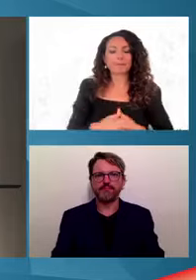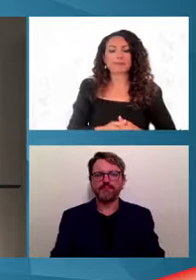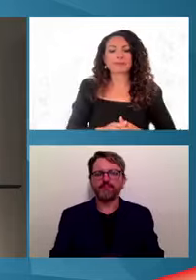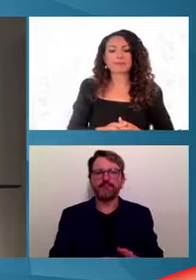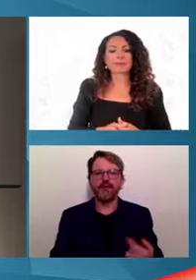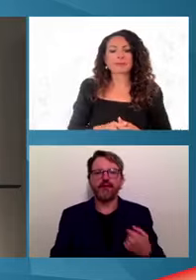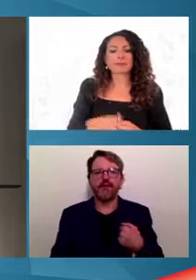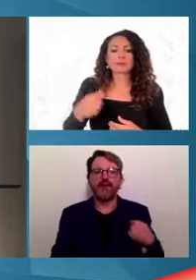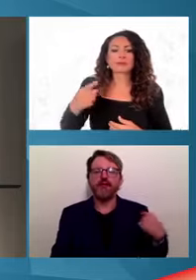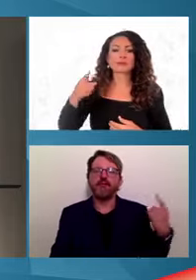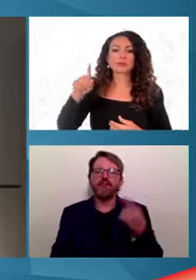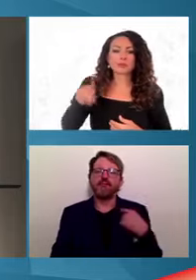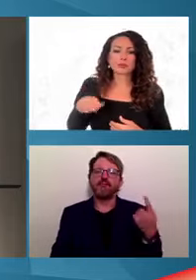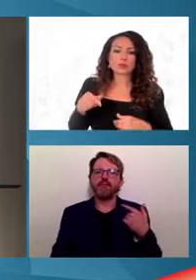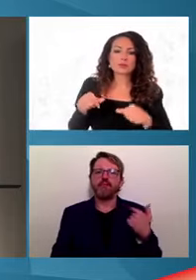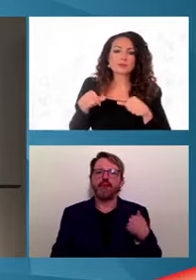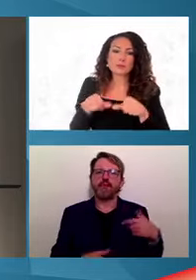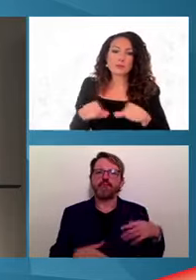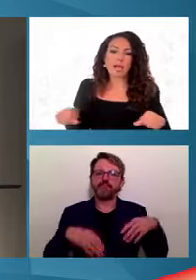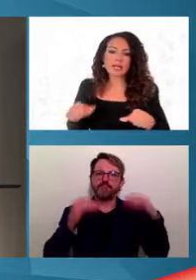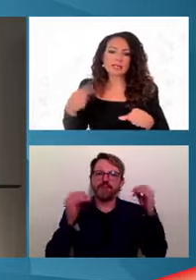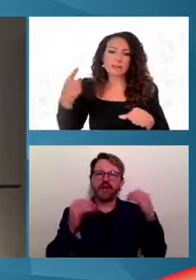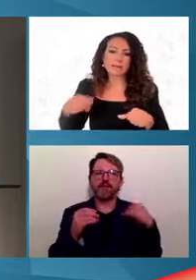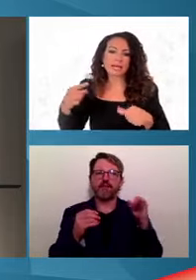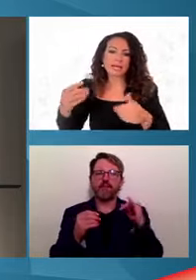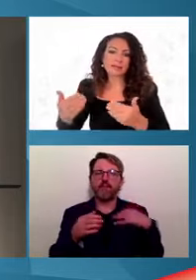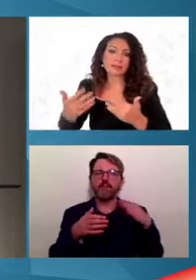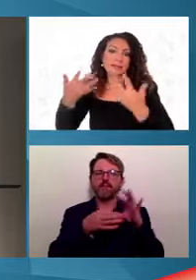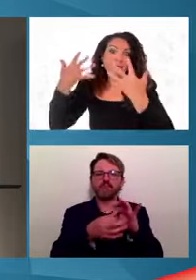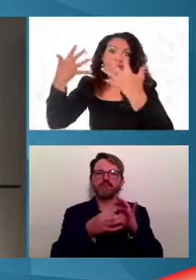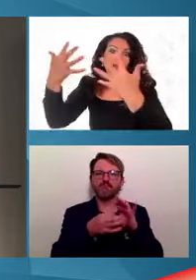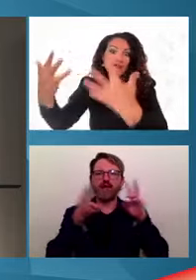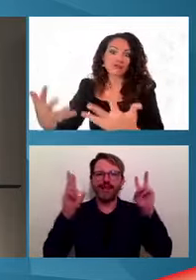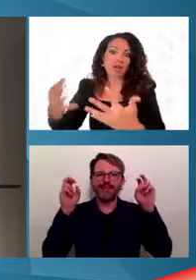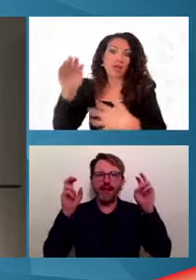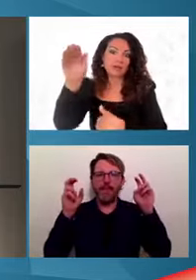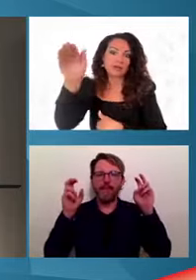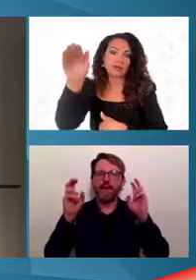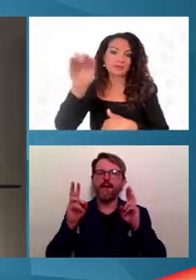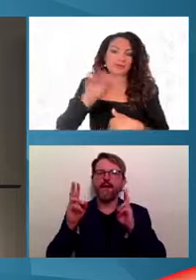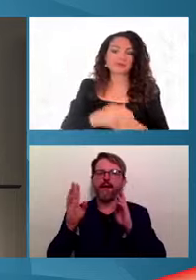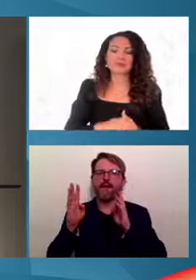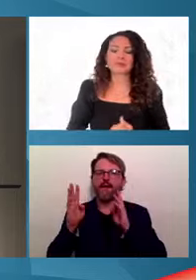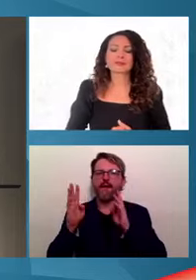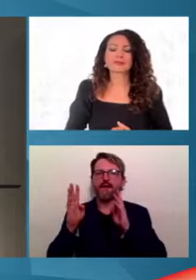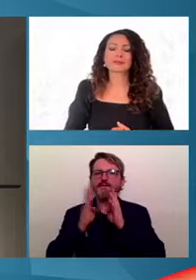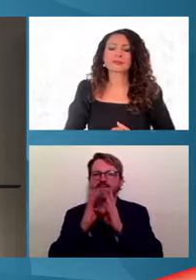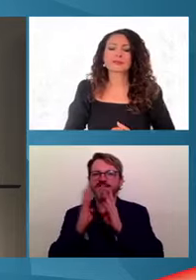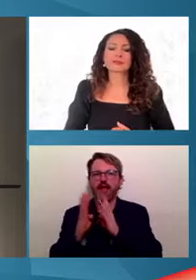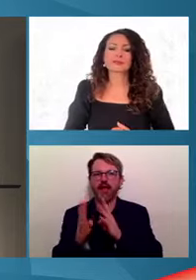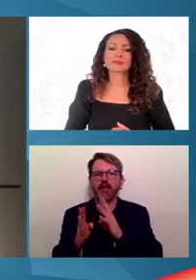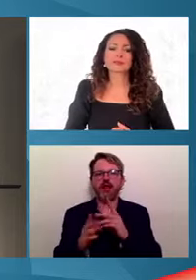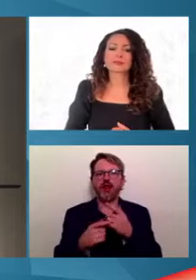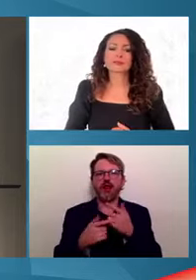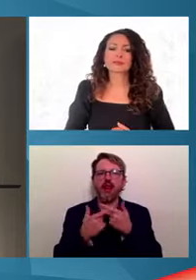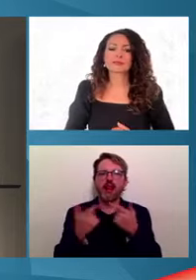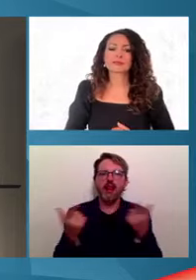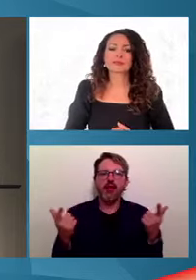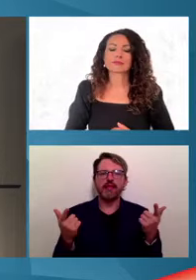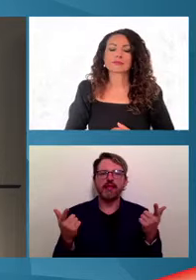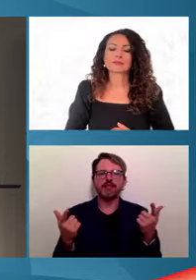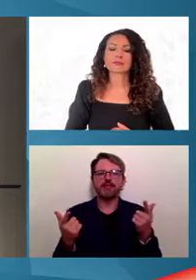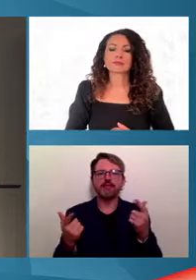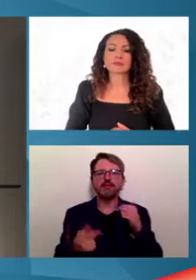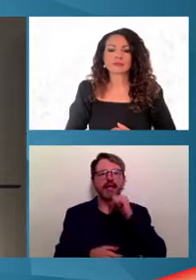werden oft in Bezug gebracht mit dem Thema Verkehr. Der Verkehr ist Landesrat. Also wir sind nicht unbedingt für den